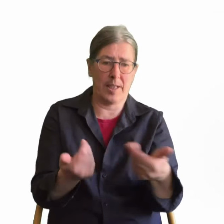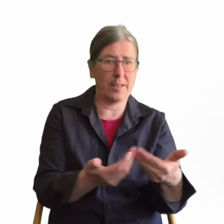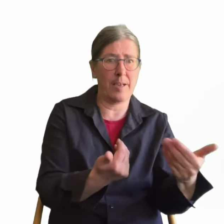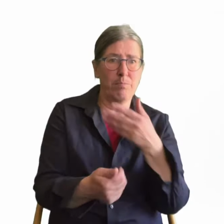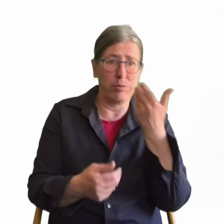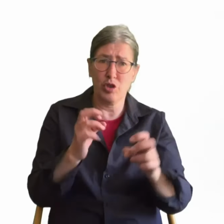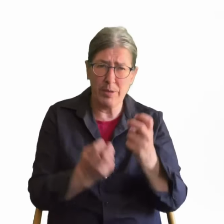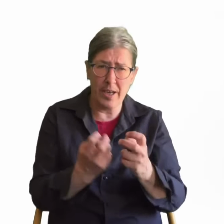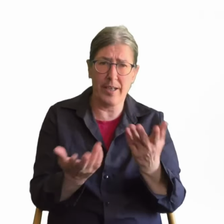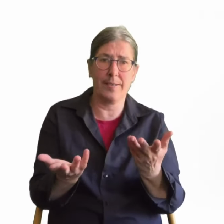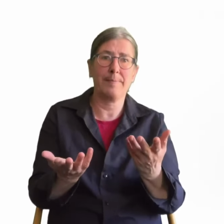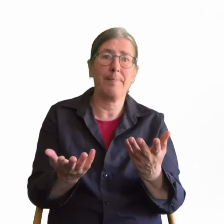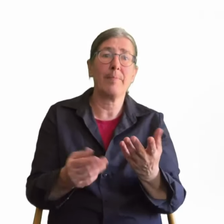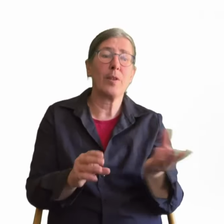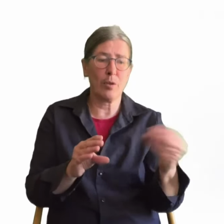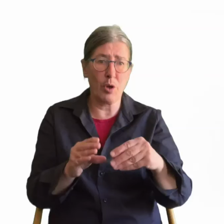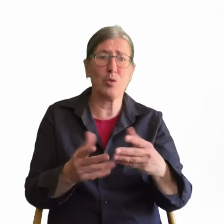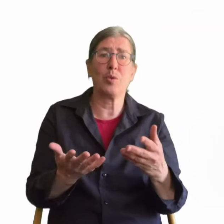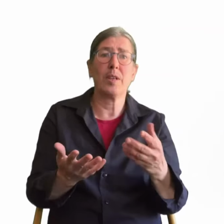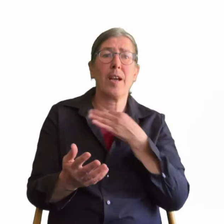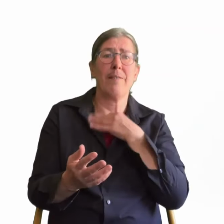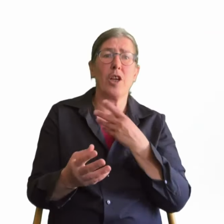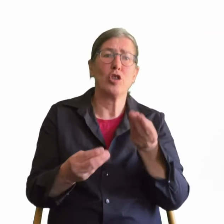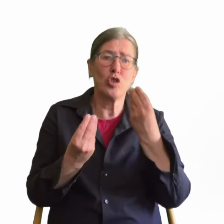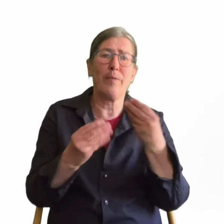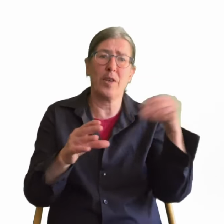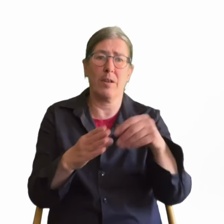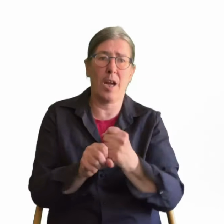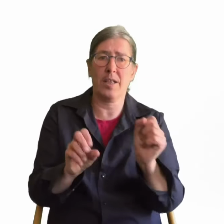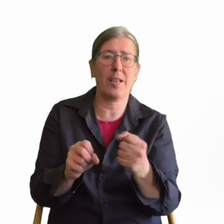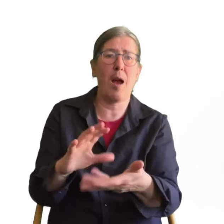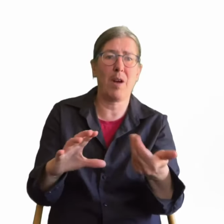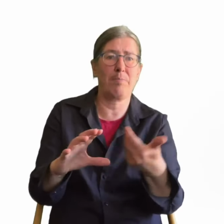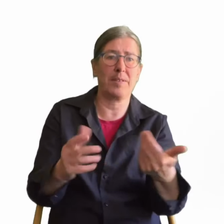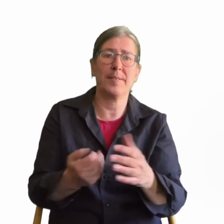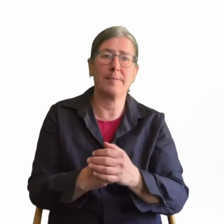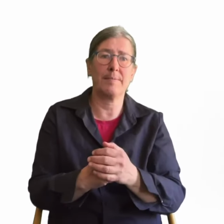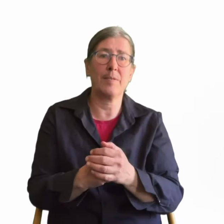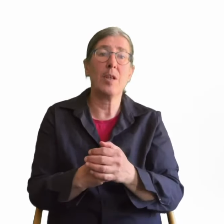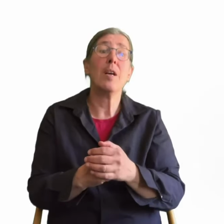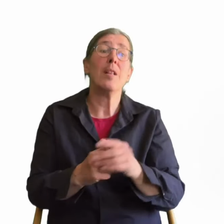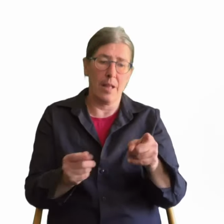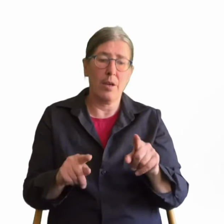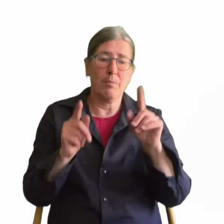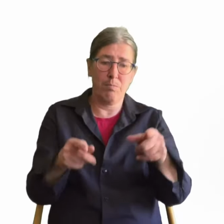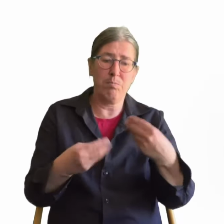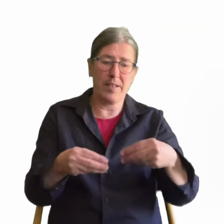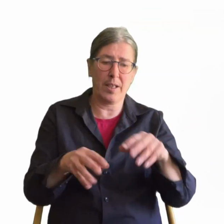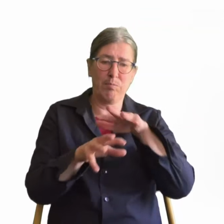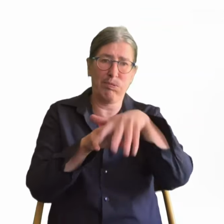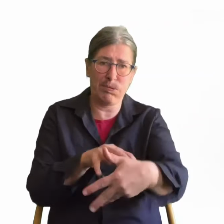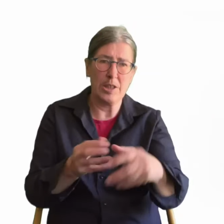trennen. Hinzu kommen die Zusatzstoffe, die sich nicht entfernen lassen. Ein weiteres Problem tritt beim anschließenden Zerschreddern